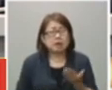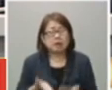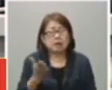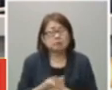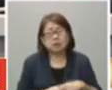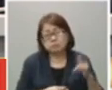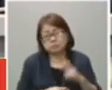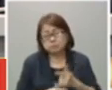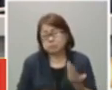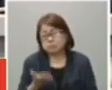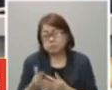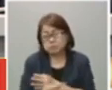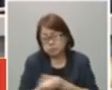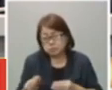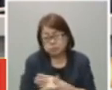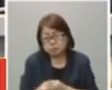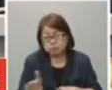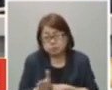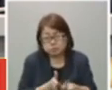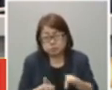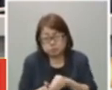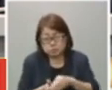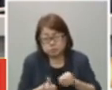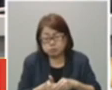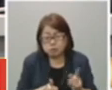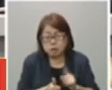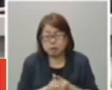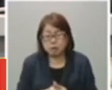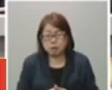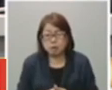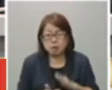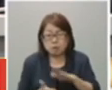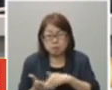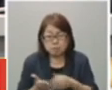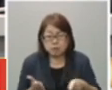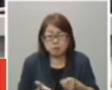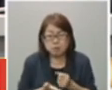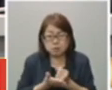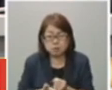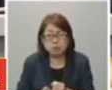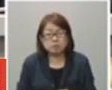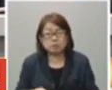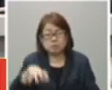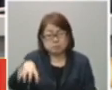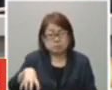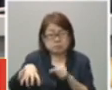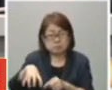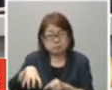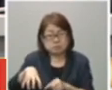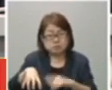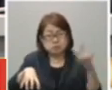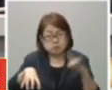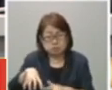เนี่ยมันใช่มาตรการที่ไปอุ้มธุรกิจดิวตี้ฟรีของเจ้าสัวไม่กี่ราย